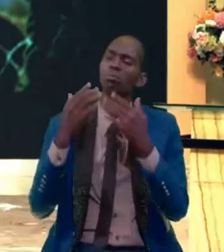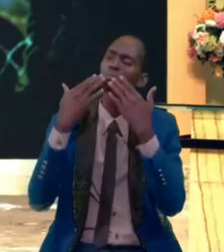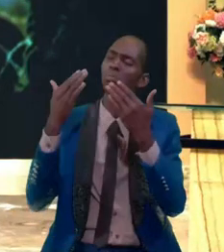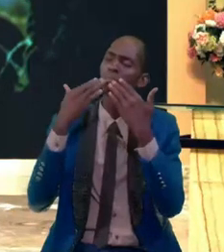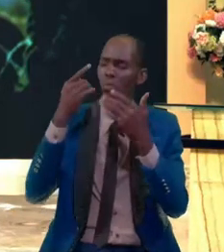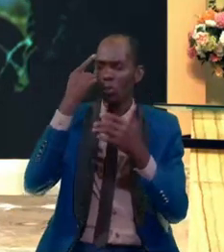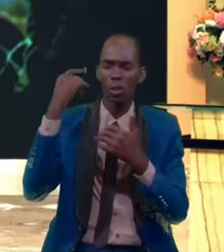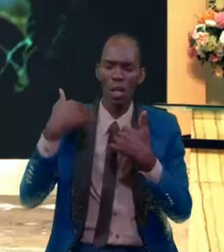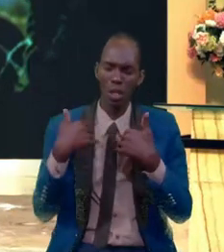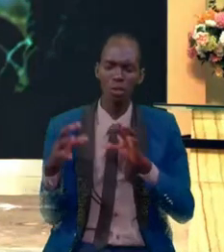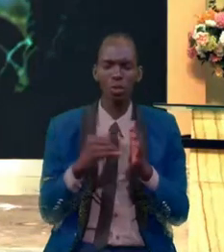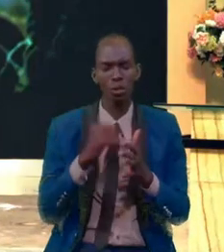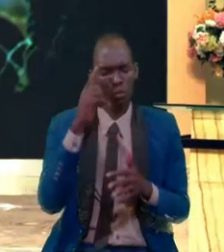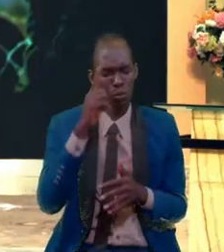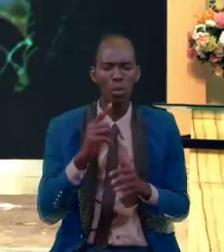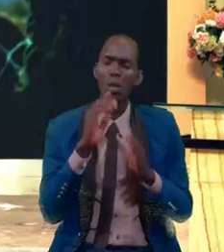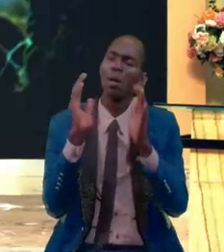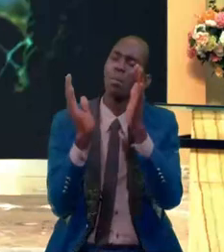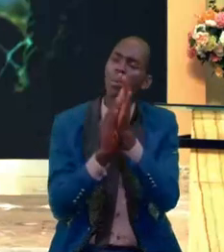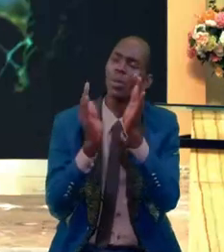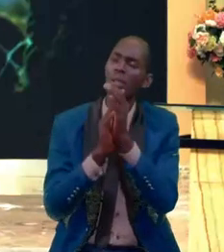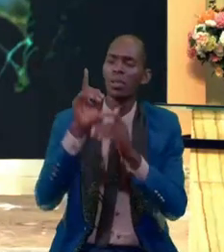Rendez-lui grâce. Louez-le.